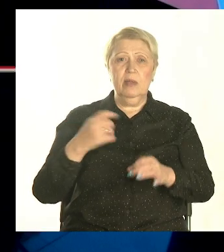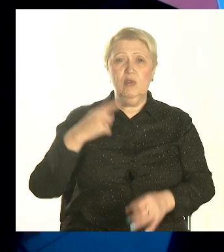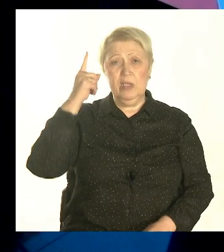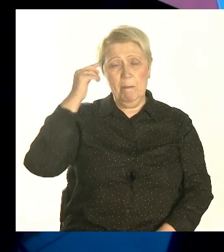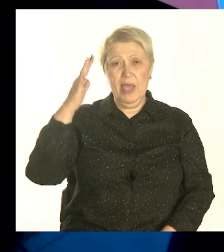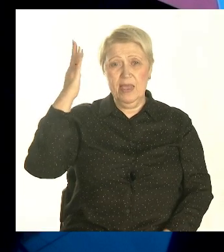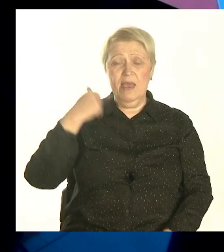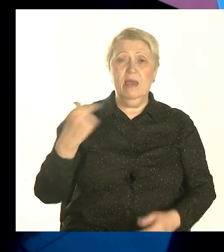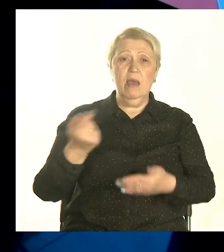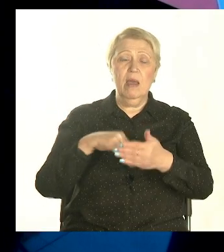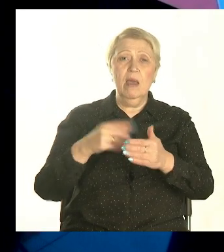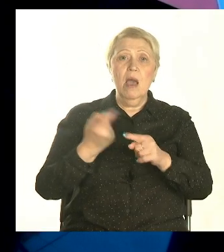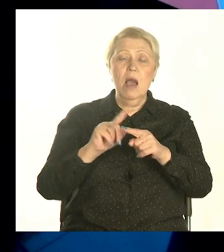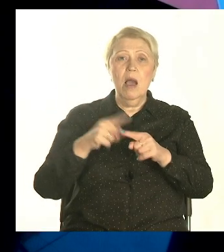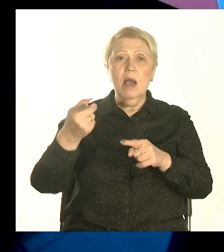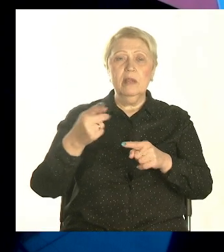реформа должна